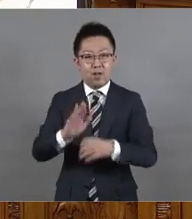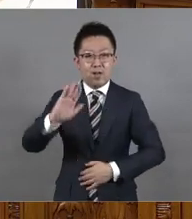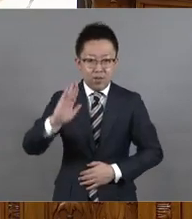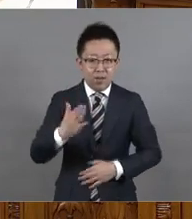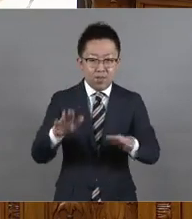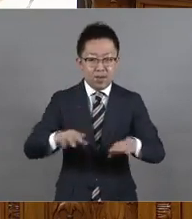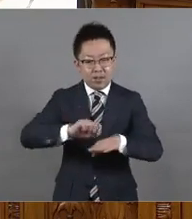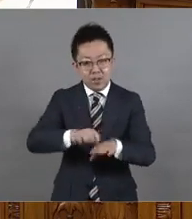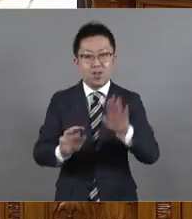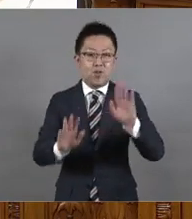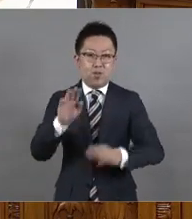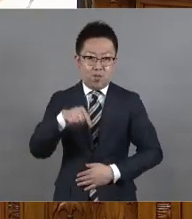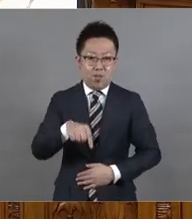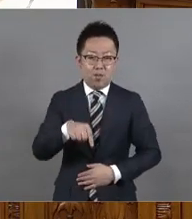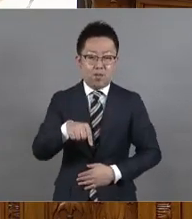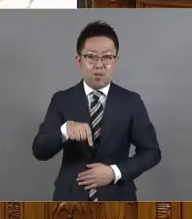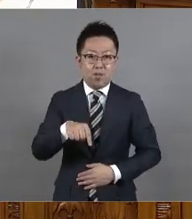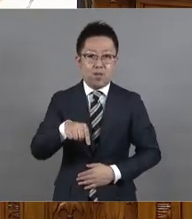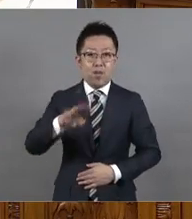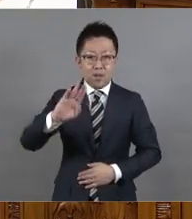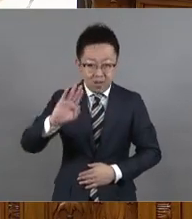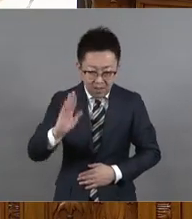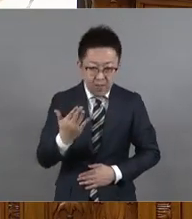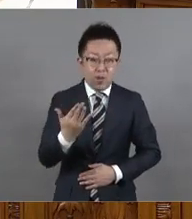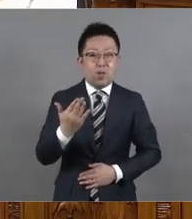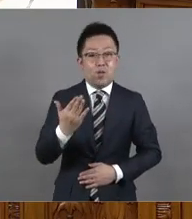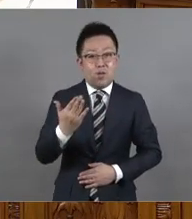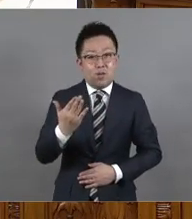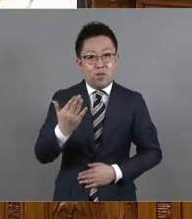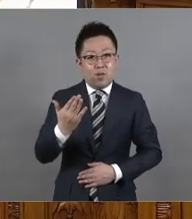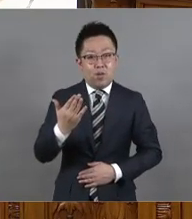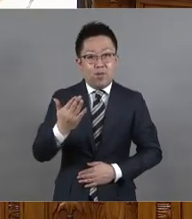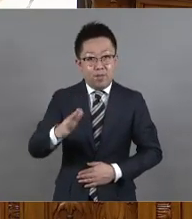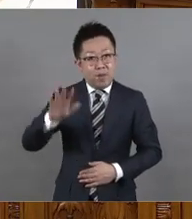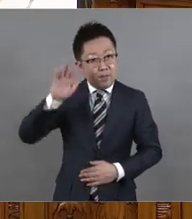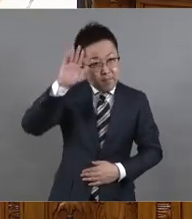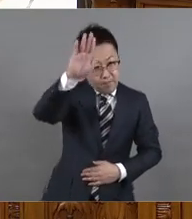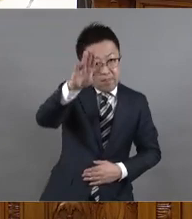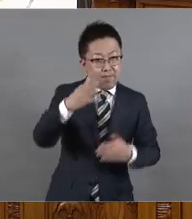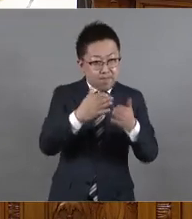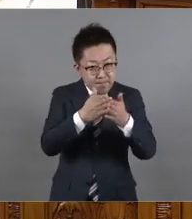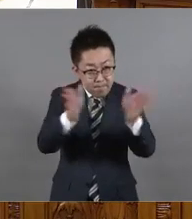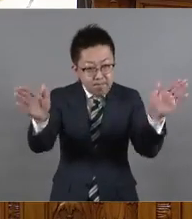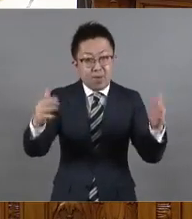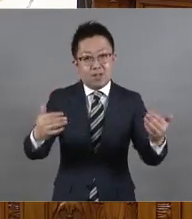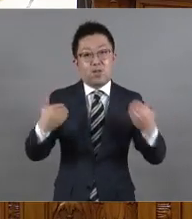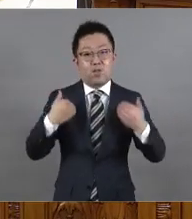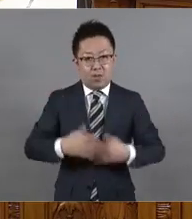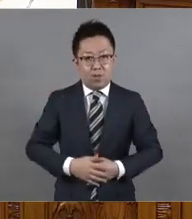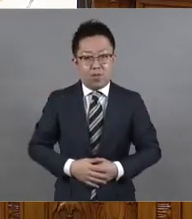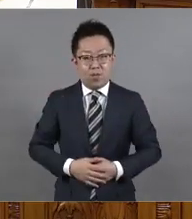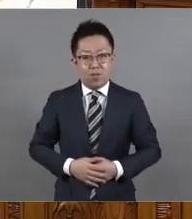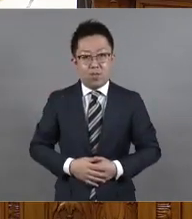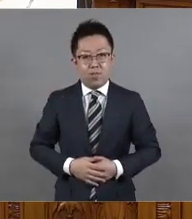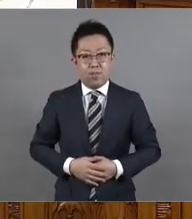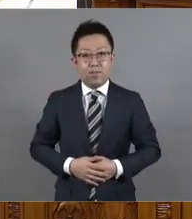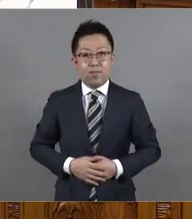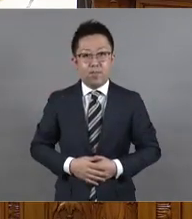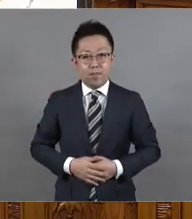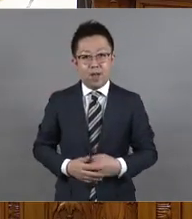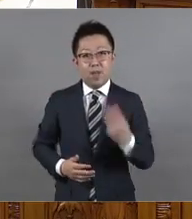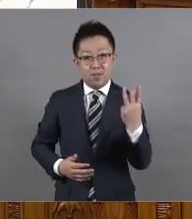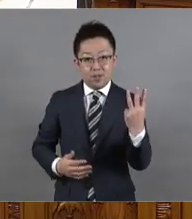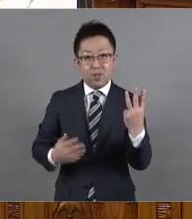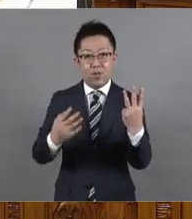大変厳しい状況にありますがその中だからこそ未来への扉を開いていこうではありませんか3つの